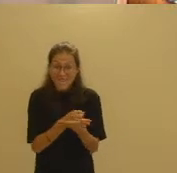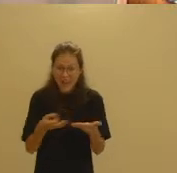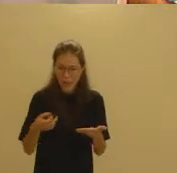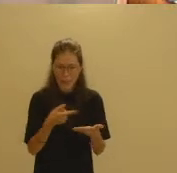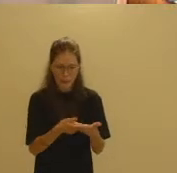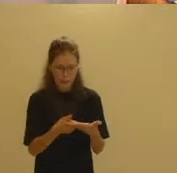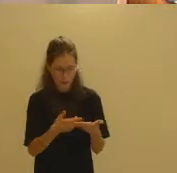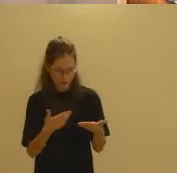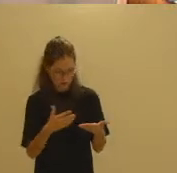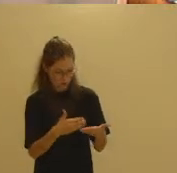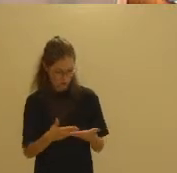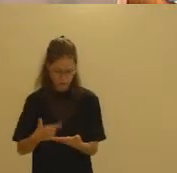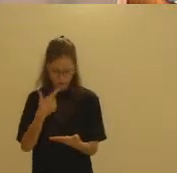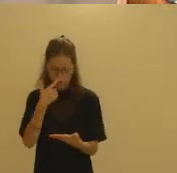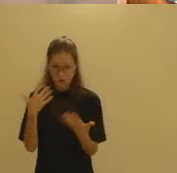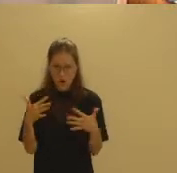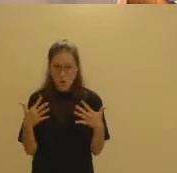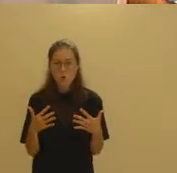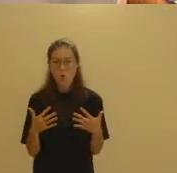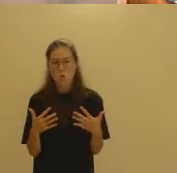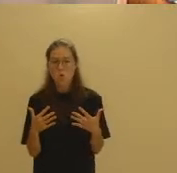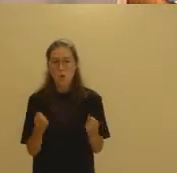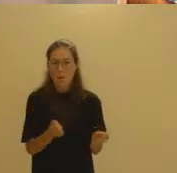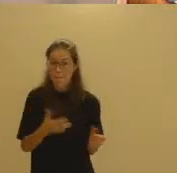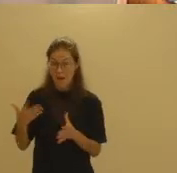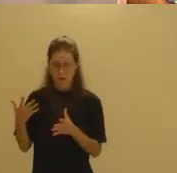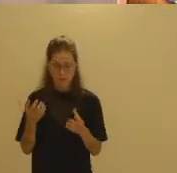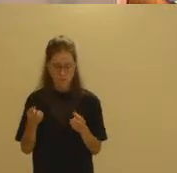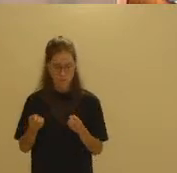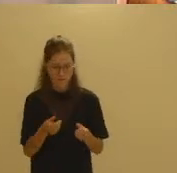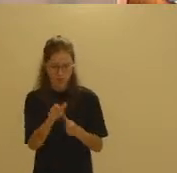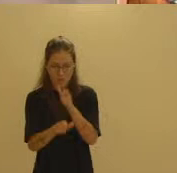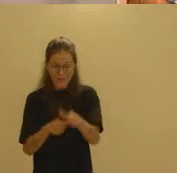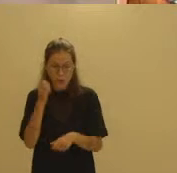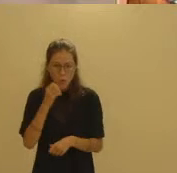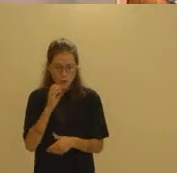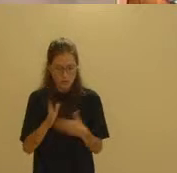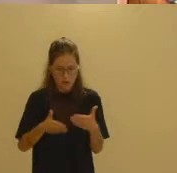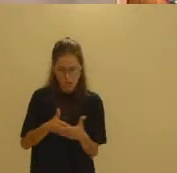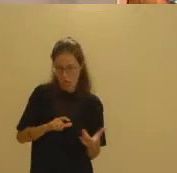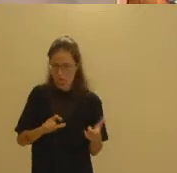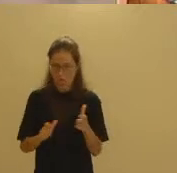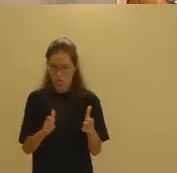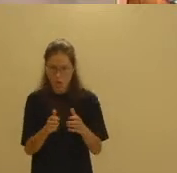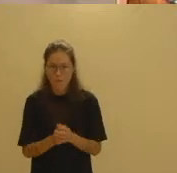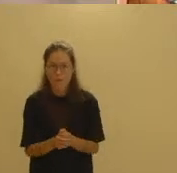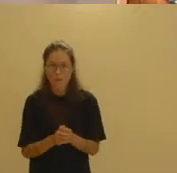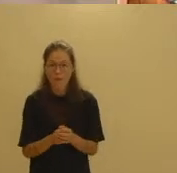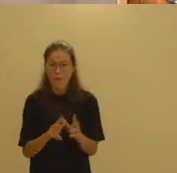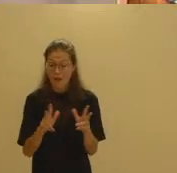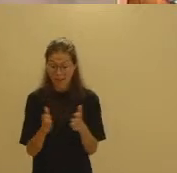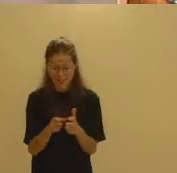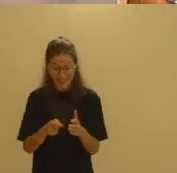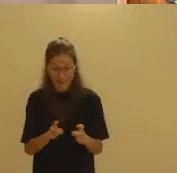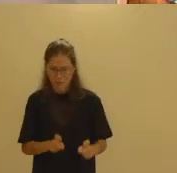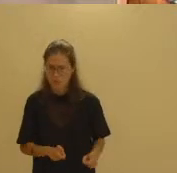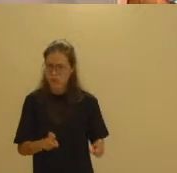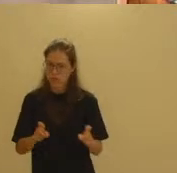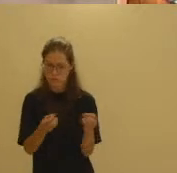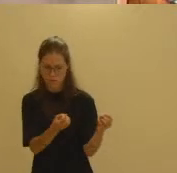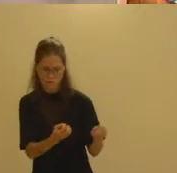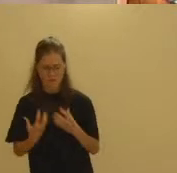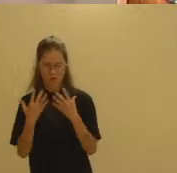tous à l'eau et à l'énergie nécessaire au quotidien. La tendance de l'évolution des tarifs peut nourrir quelques